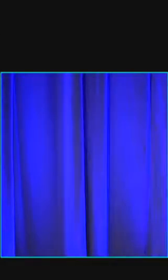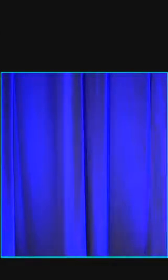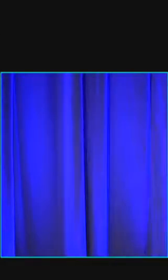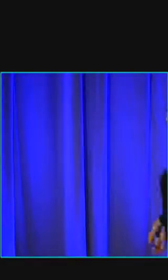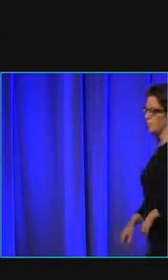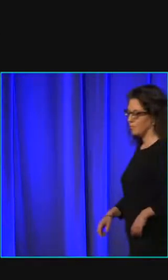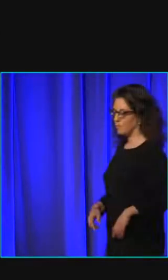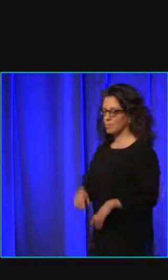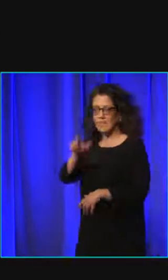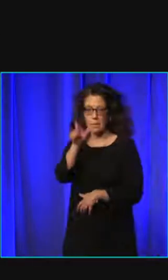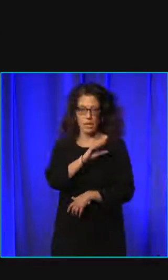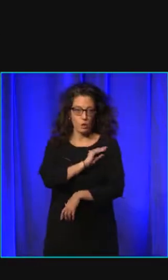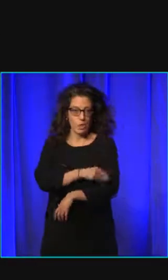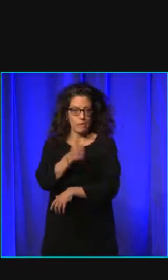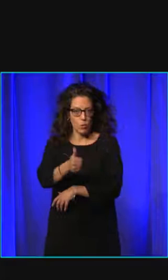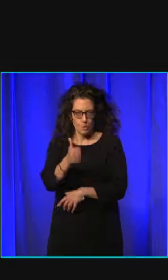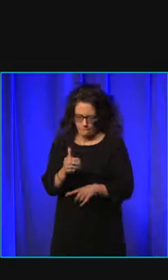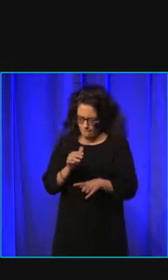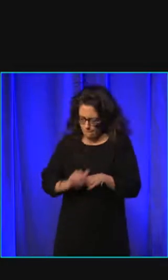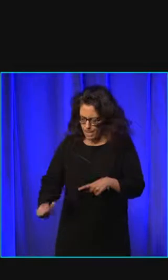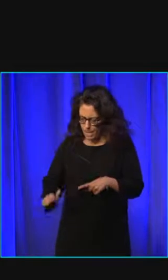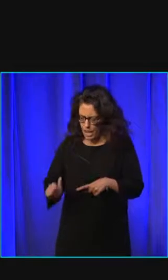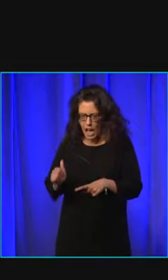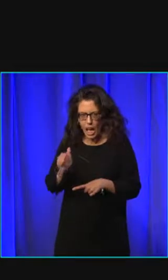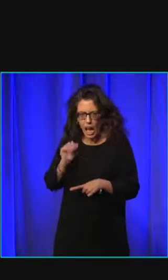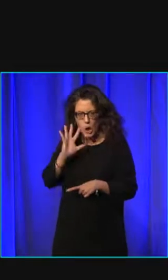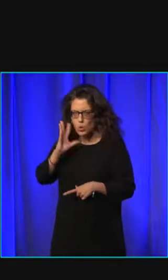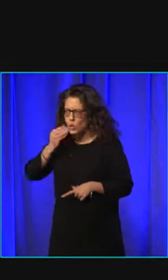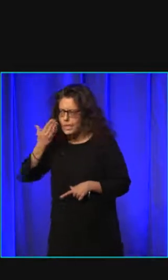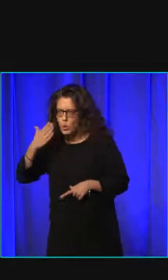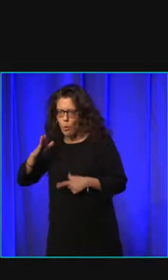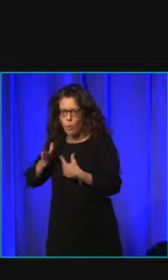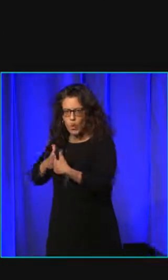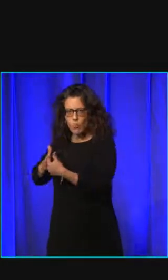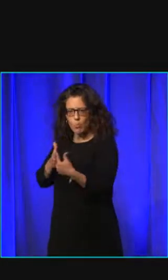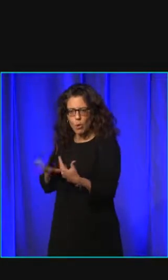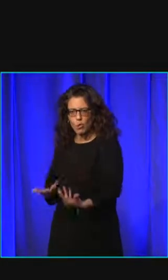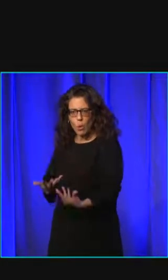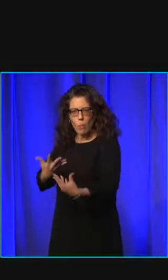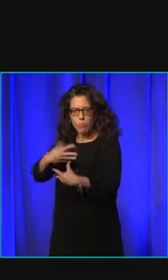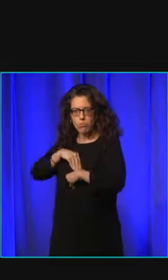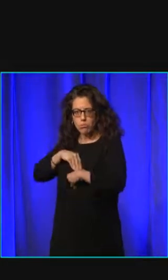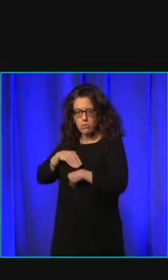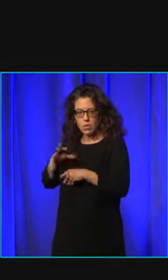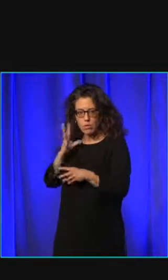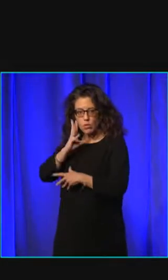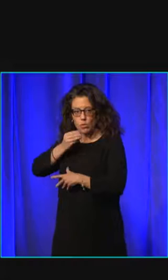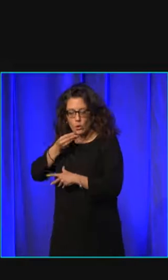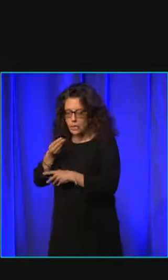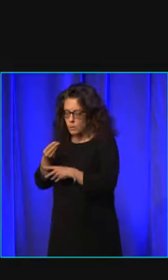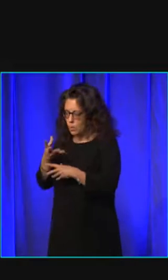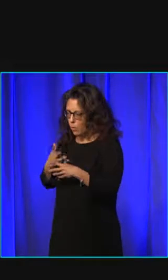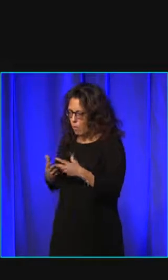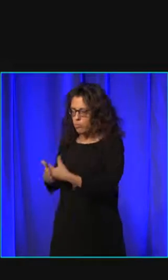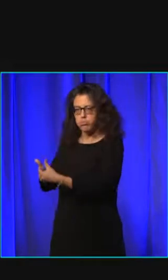ces sensations périphériques vont permettre de coder ce